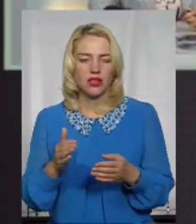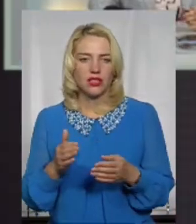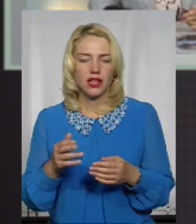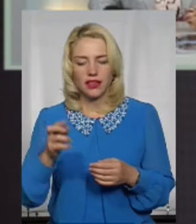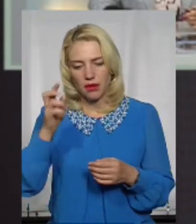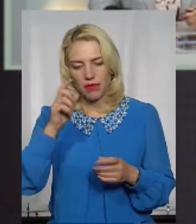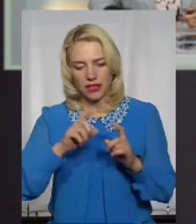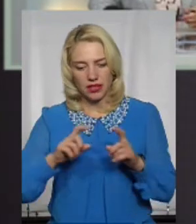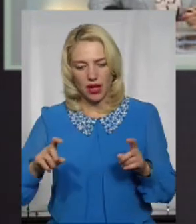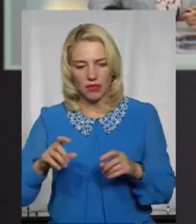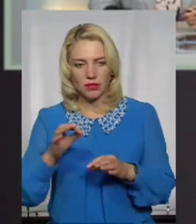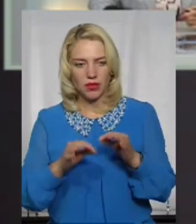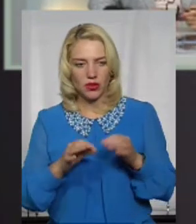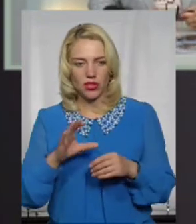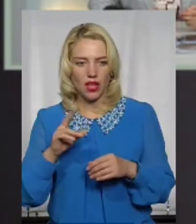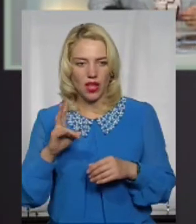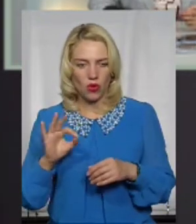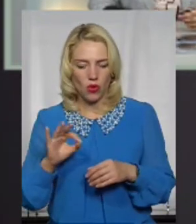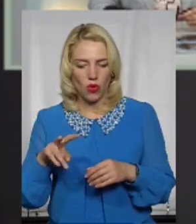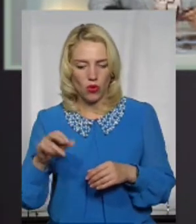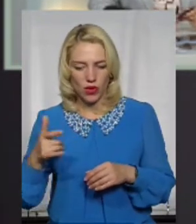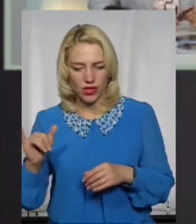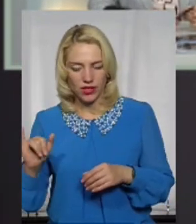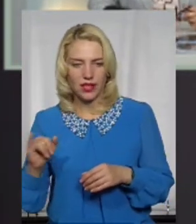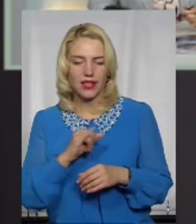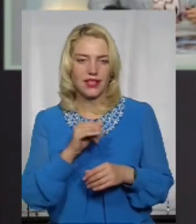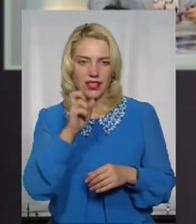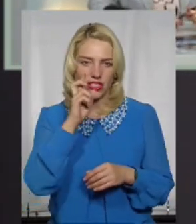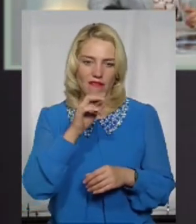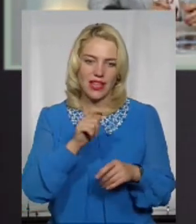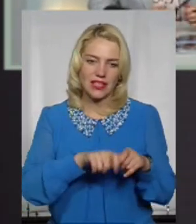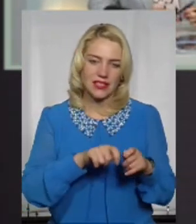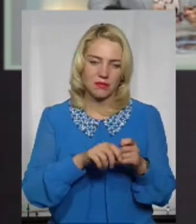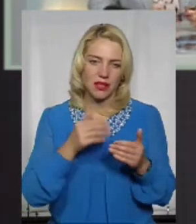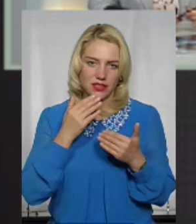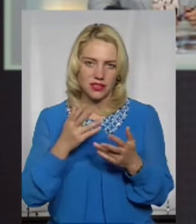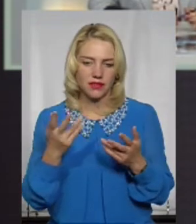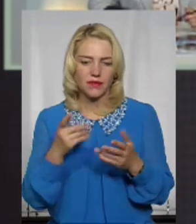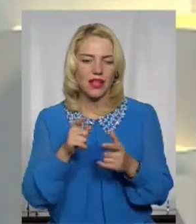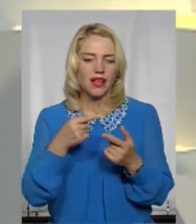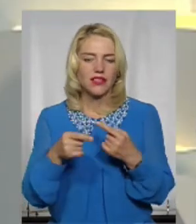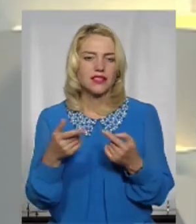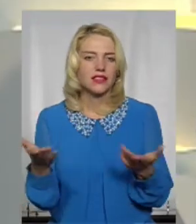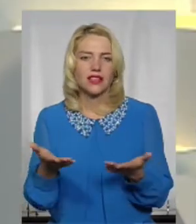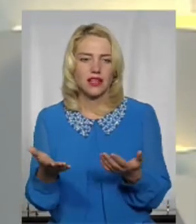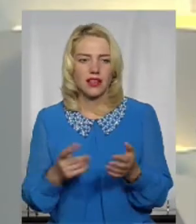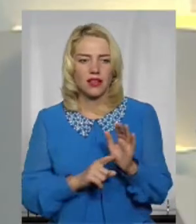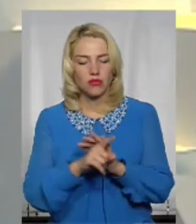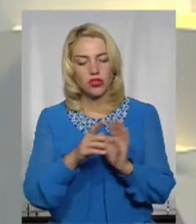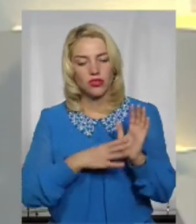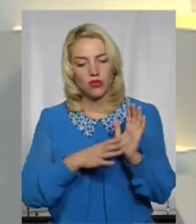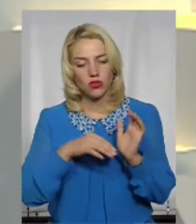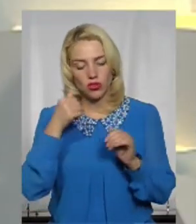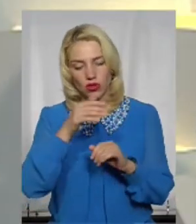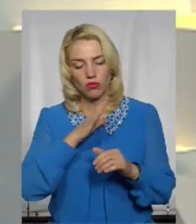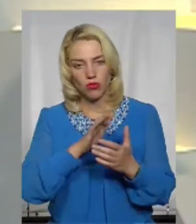екології та Державною екоінспекцією в Хмельницькій області? Поясню. Коли створювався ще на початку 90-х років, був просто